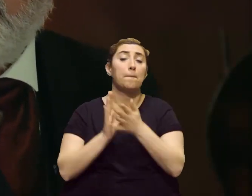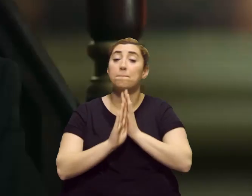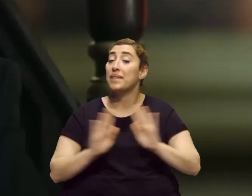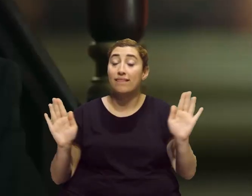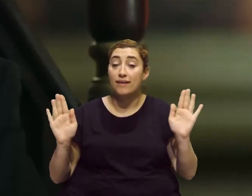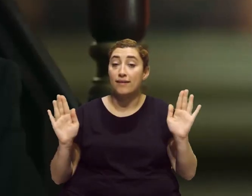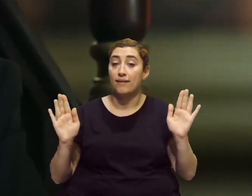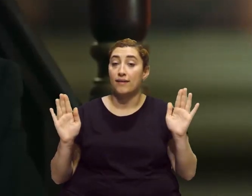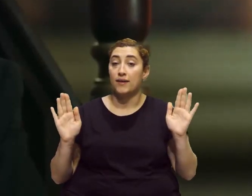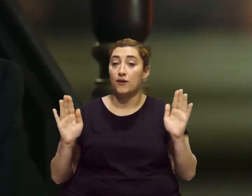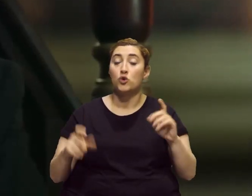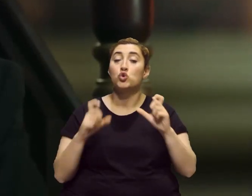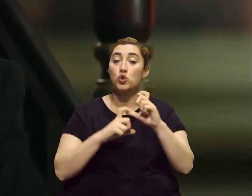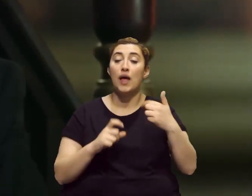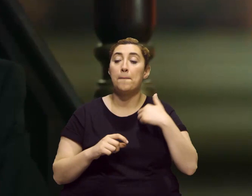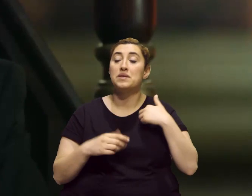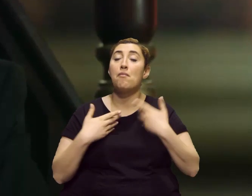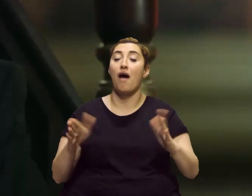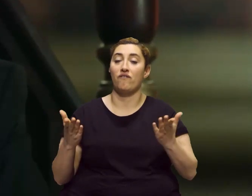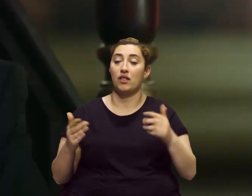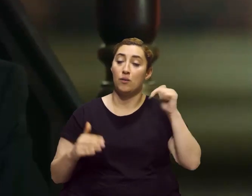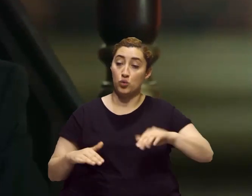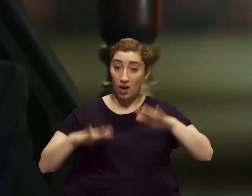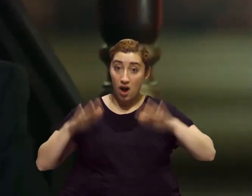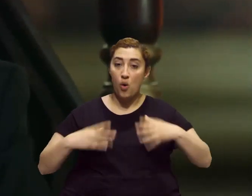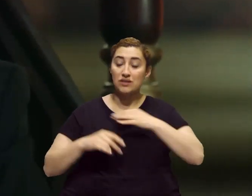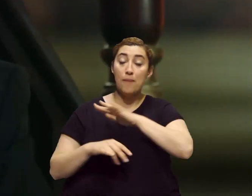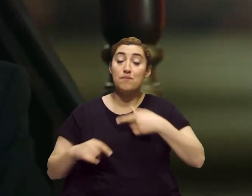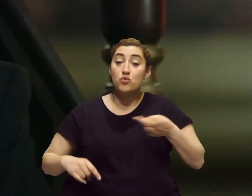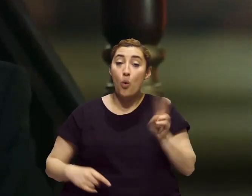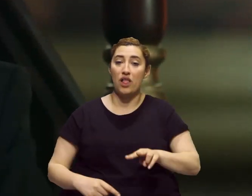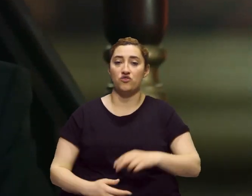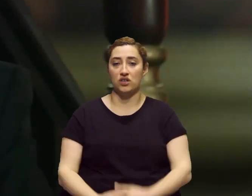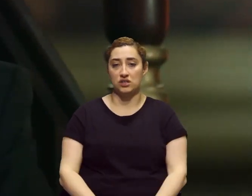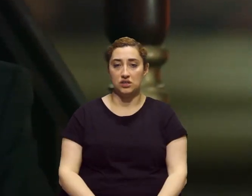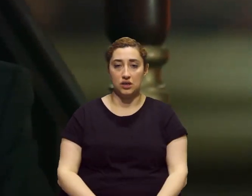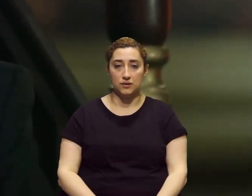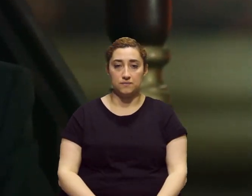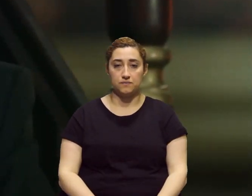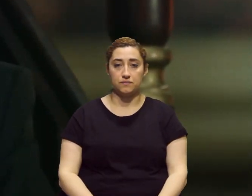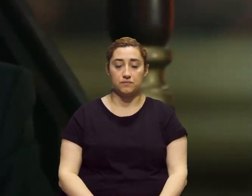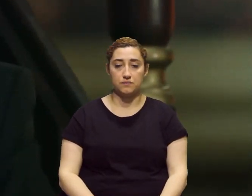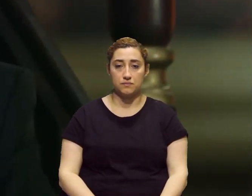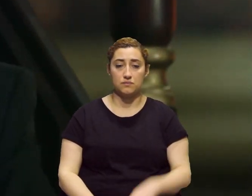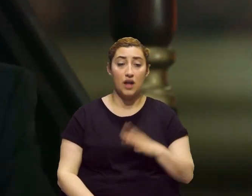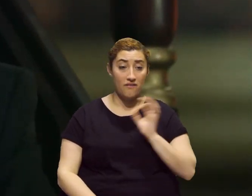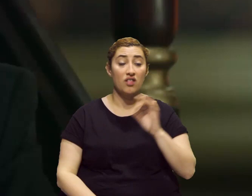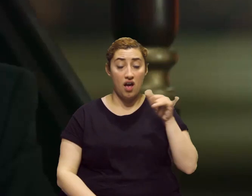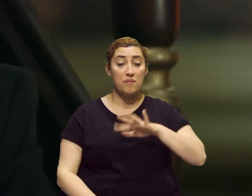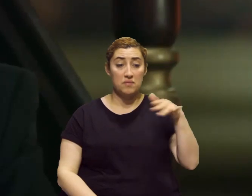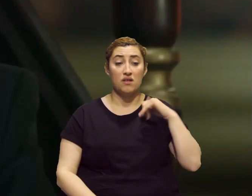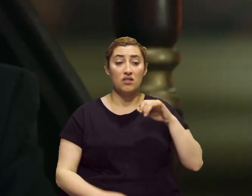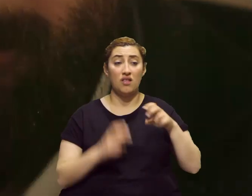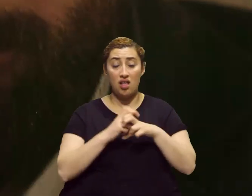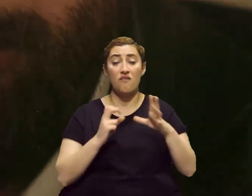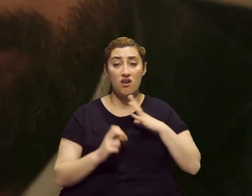Bitti. Sultan bizi bitirdi. Burada kalırsak hepimiz öleceğiz. Haklı. Hepimiz